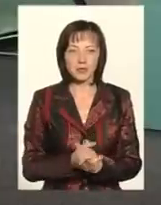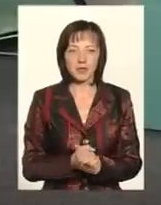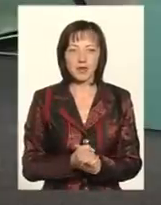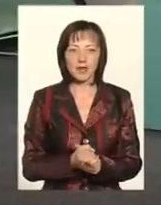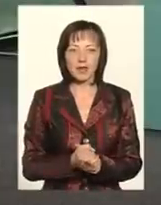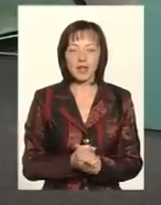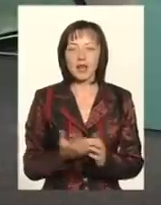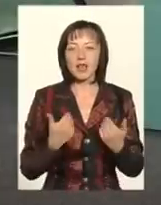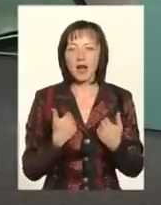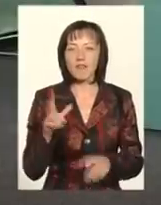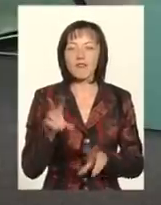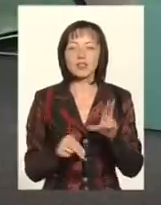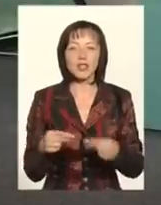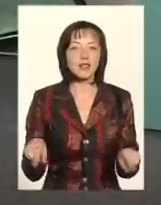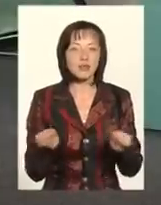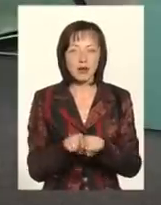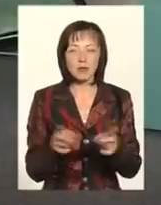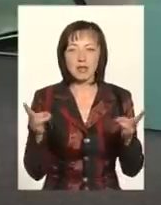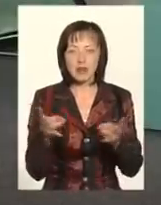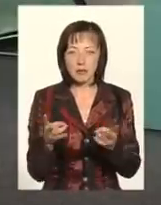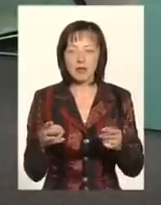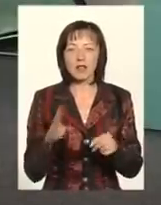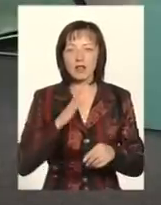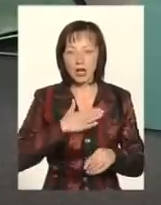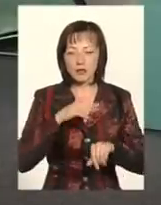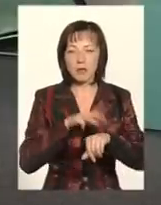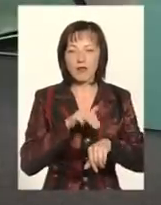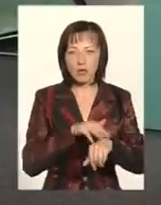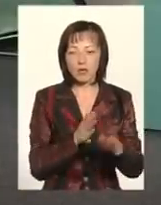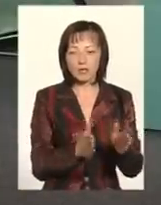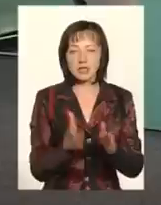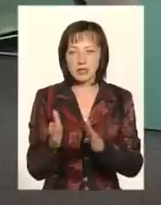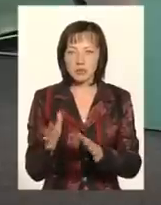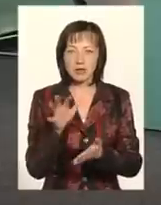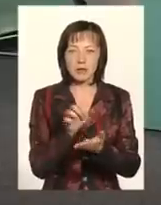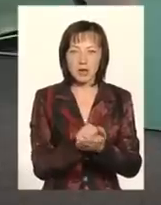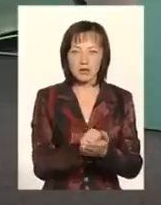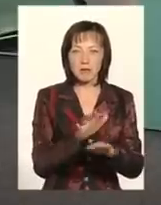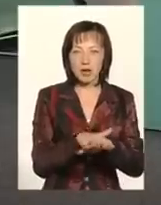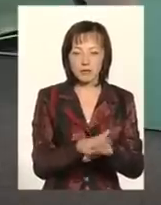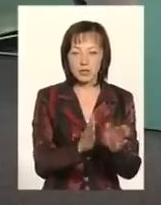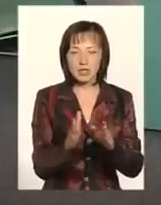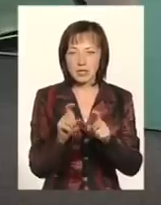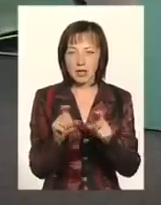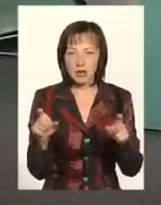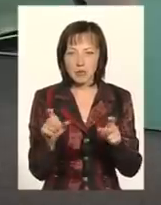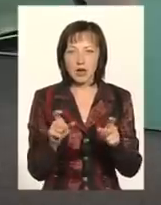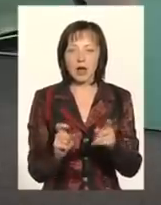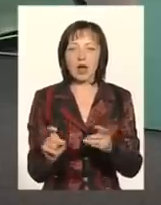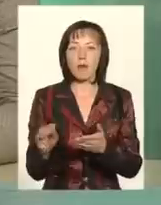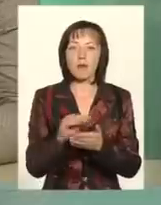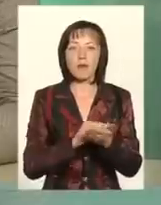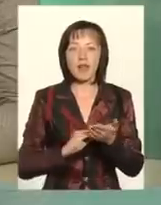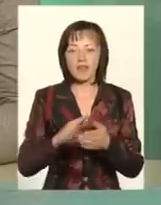дивіться Я рахую так само що треба все-таки наш правохороні займатися і банківською системою рефінансуванням